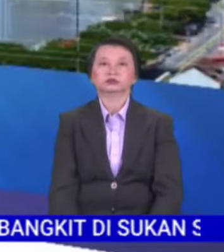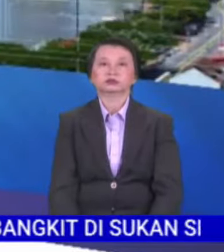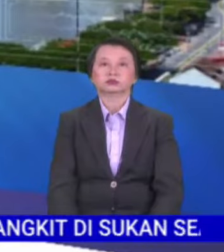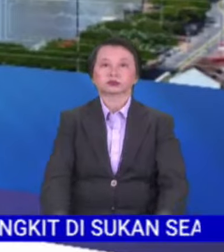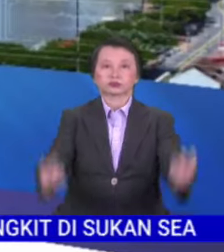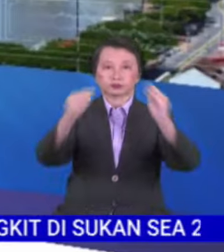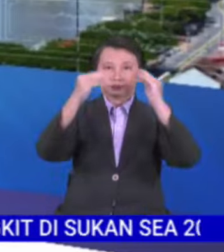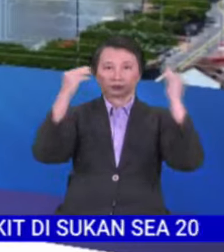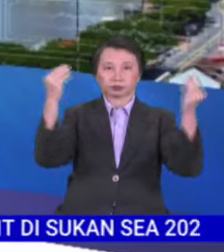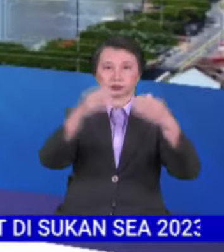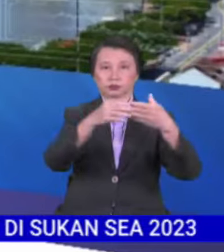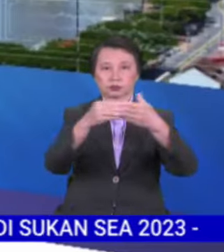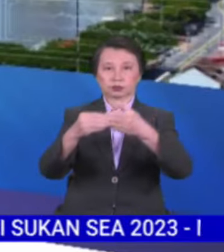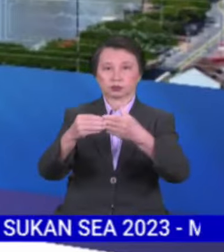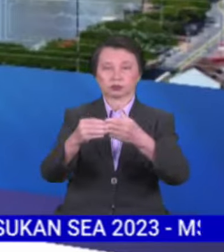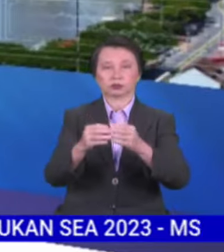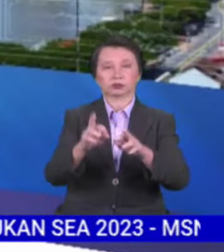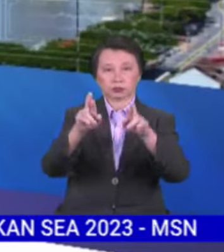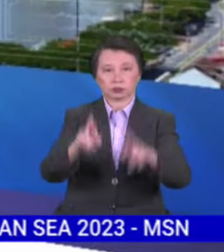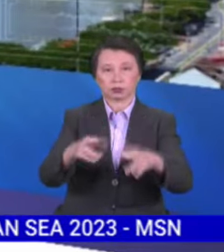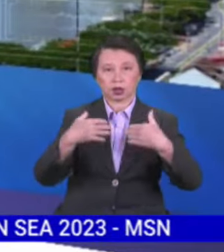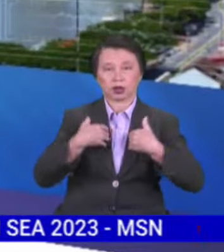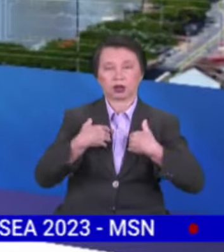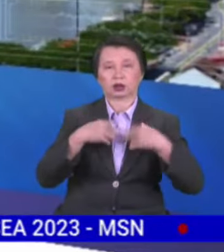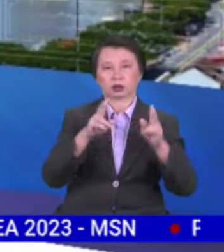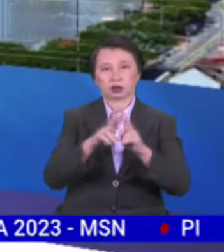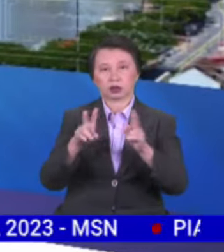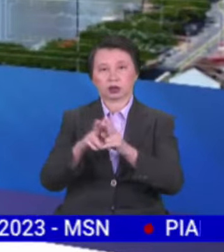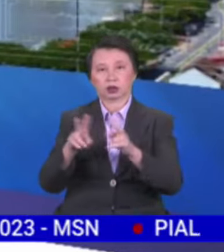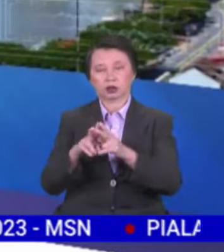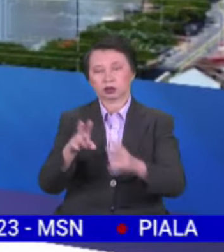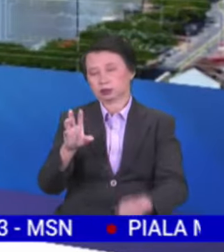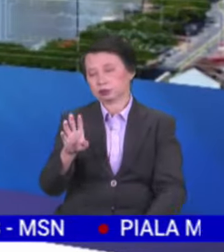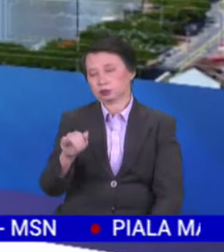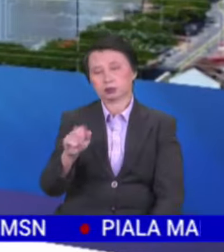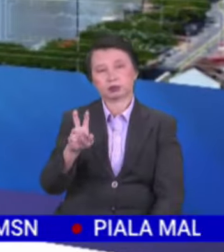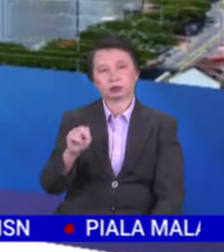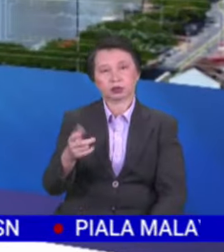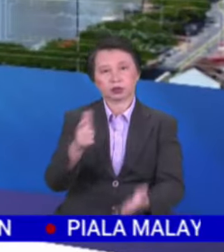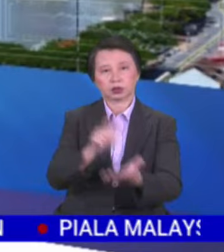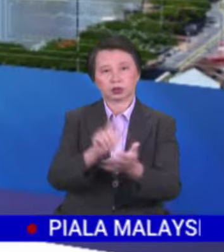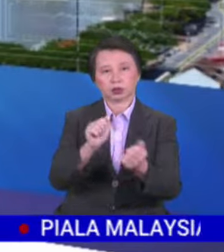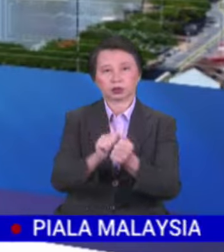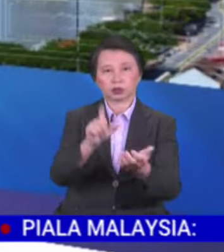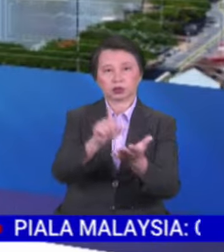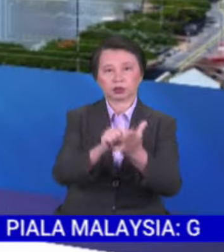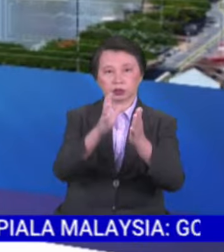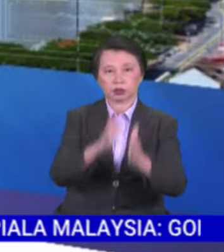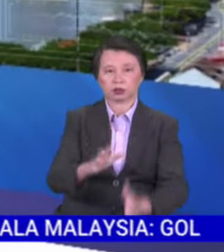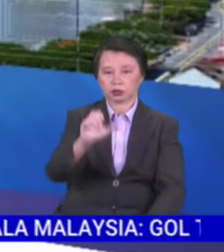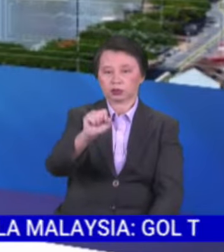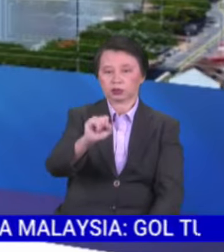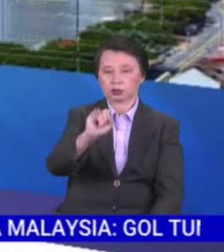Majlis Pemimpin Bersama Rakyat kini berlangsung di Kampung Setenggang Bau. Laporan lanjut bersama wartawan